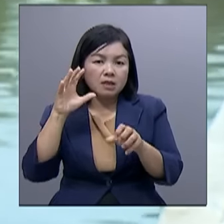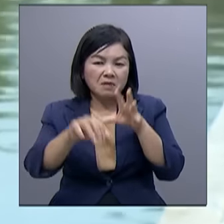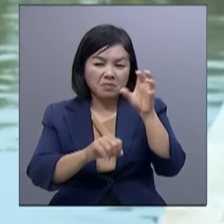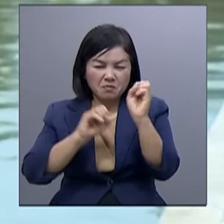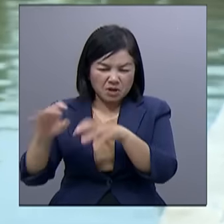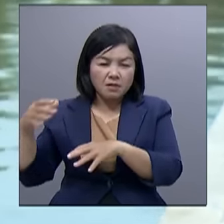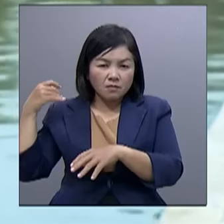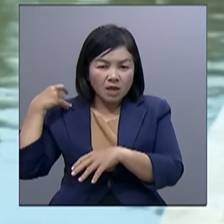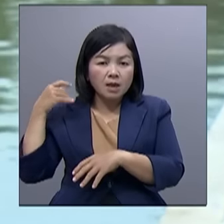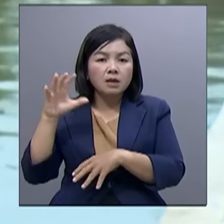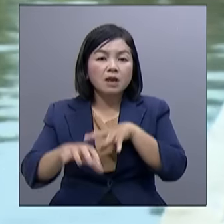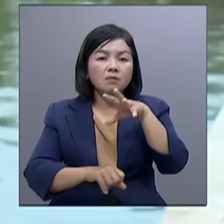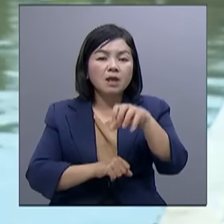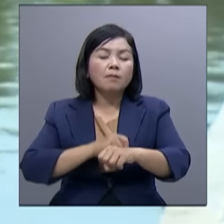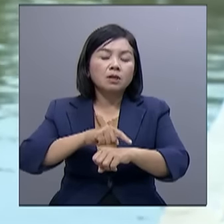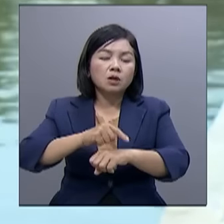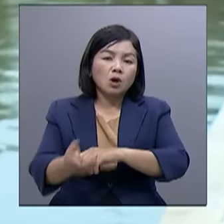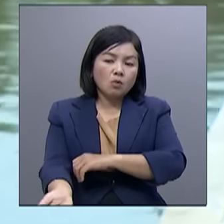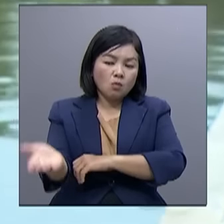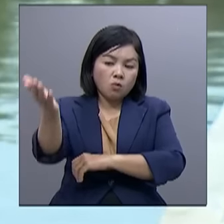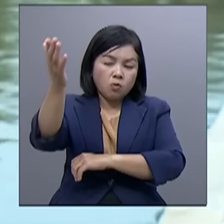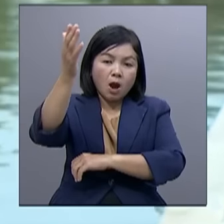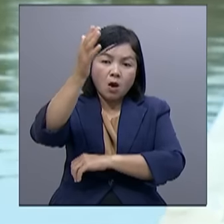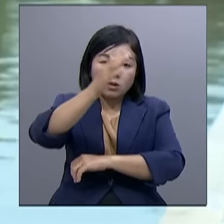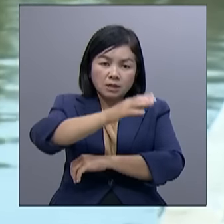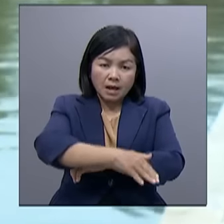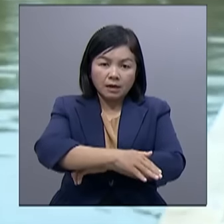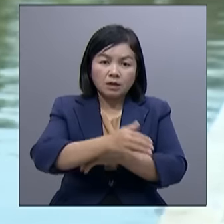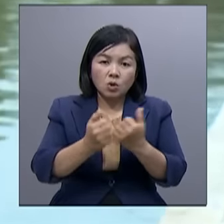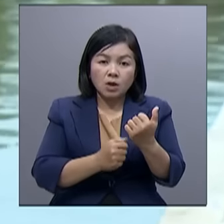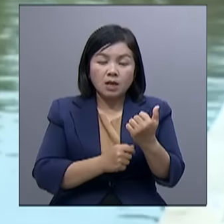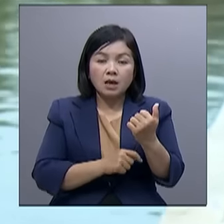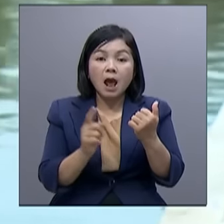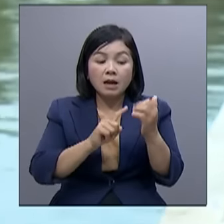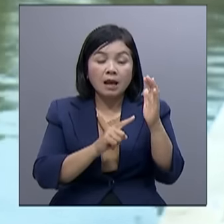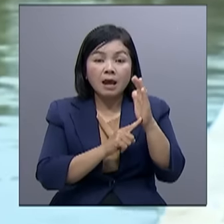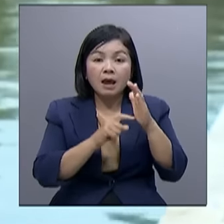จะมีการจับเนี่ยจนถึงช่วงเย็นเลยนะครับและที่สำคัญนะครับแค่เพียงจังหวัดสมุทรสาคร